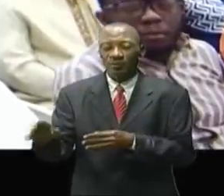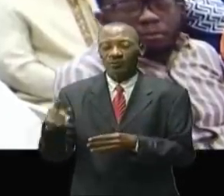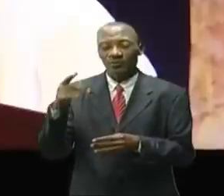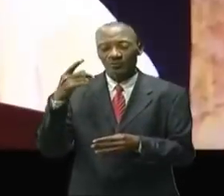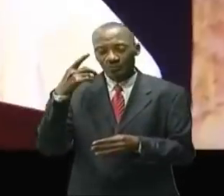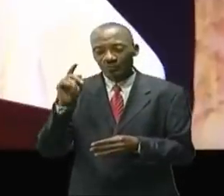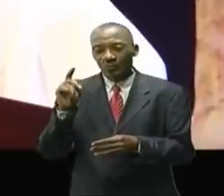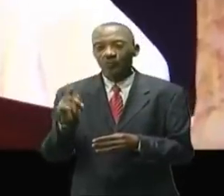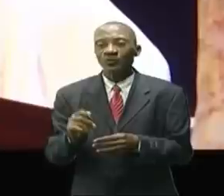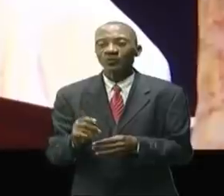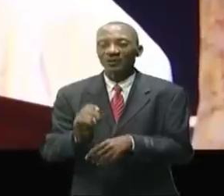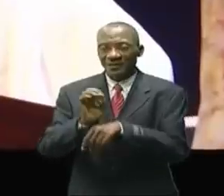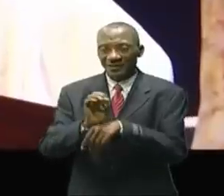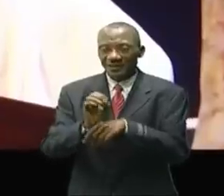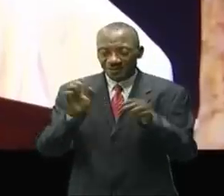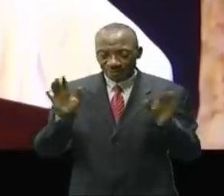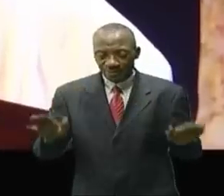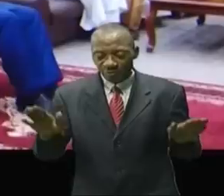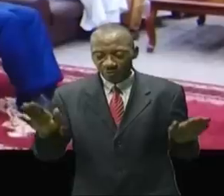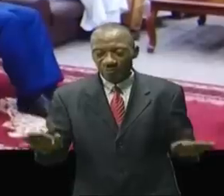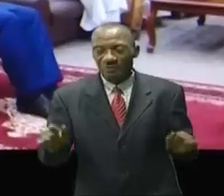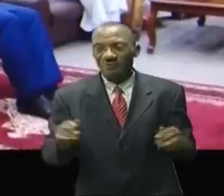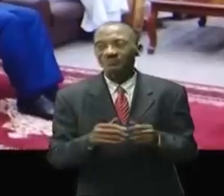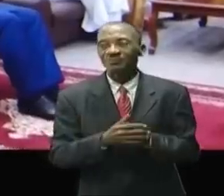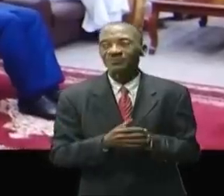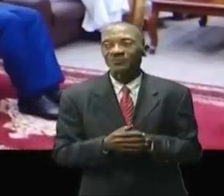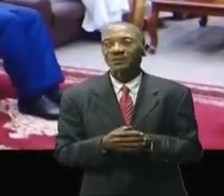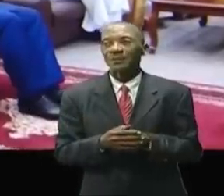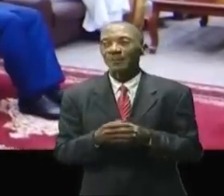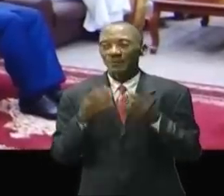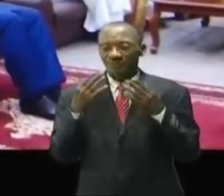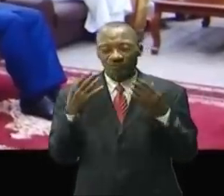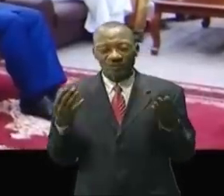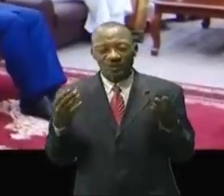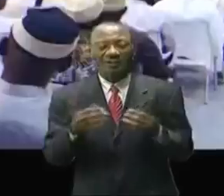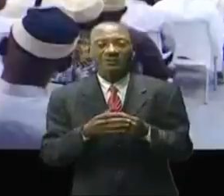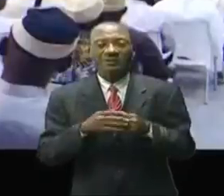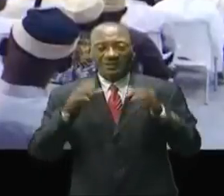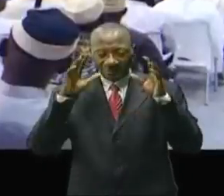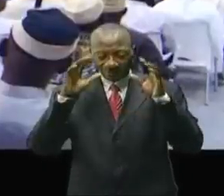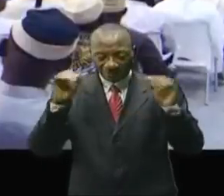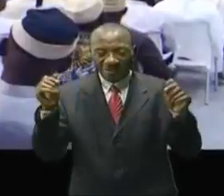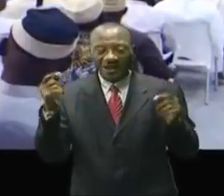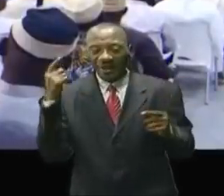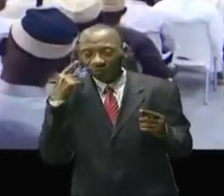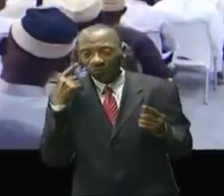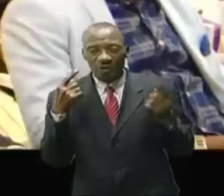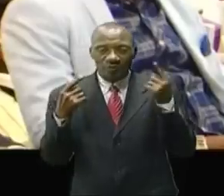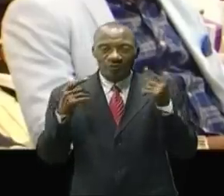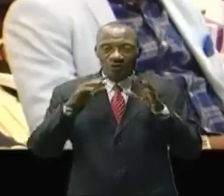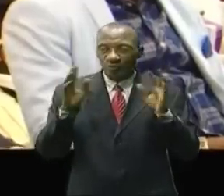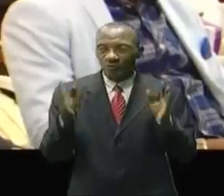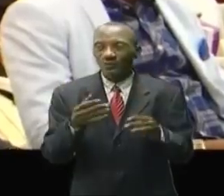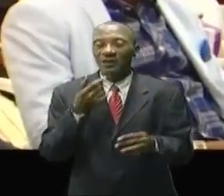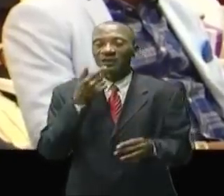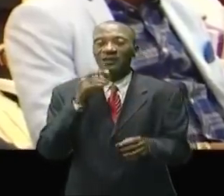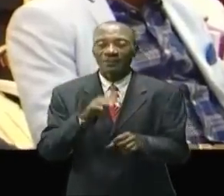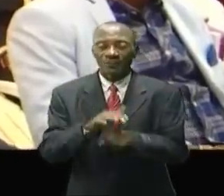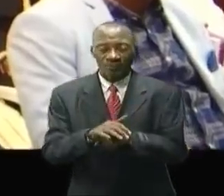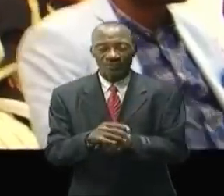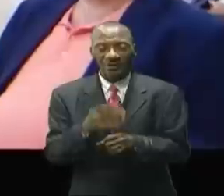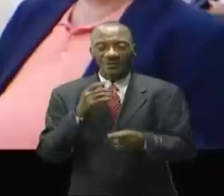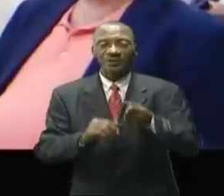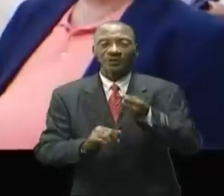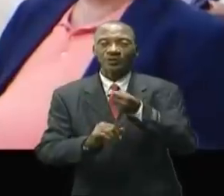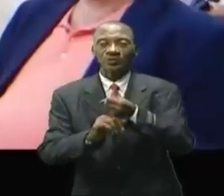nation des infrastructures pour leur permettre de se réunir en toute dignité. Ému par cette